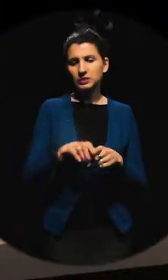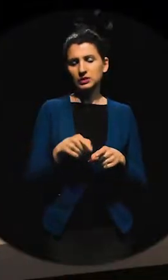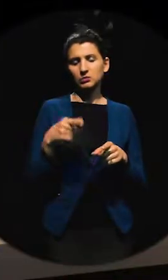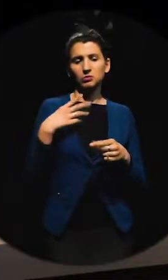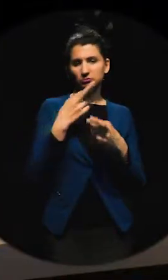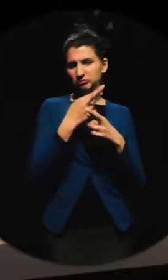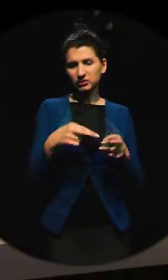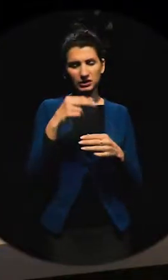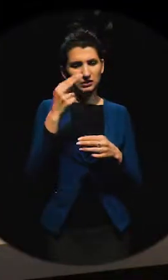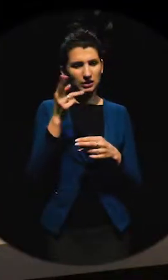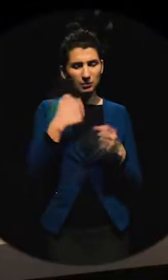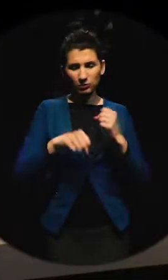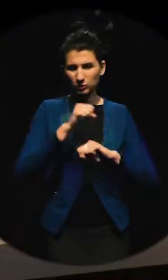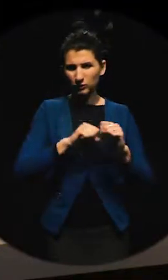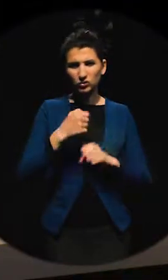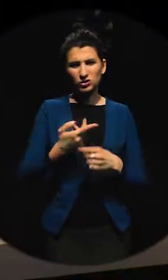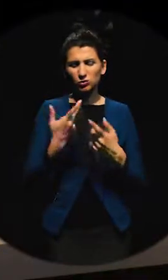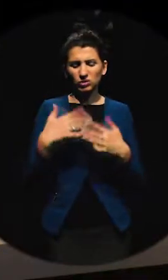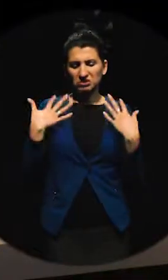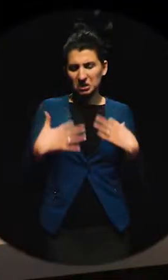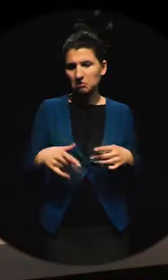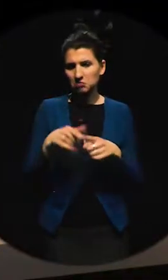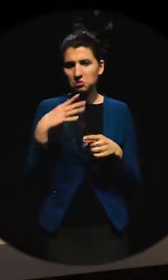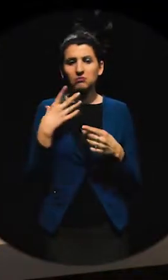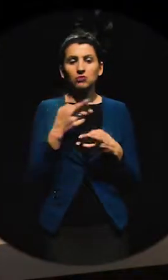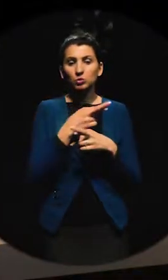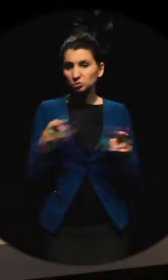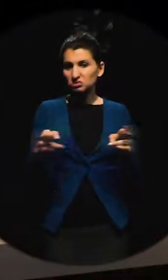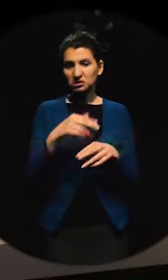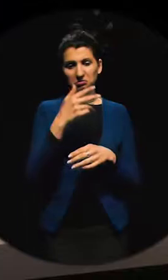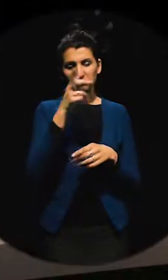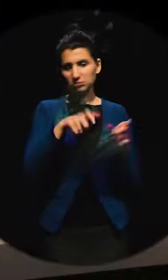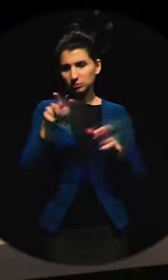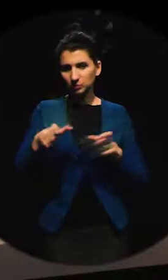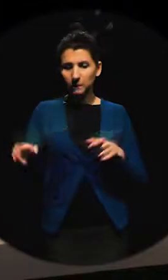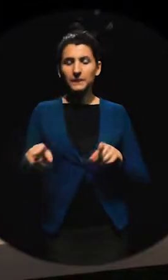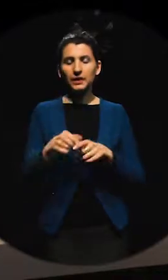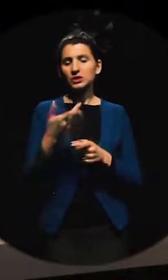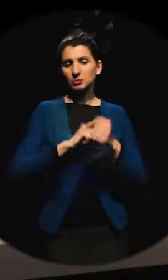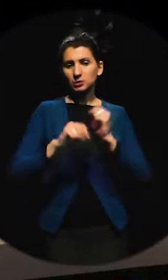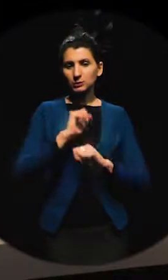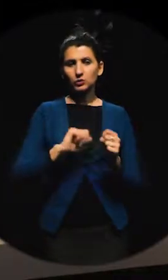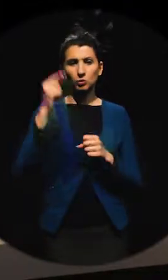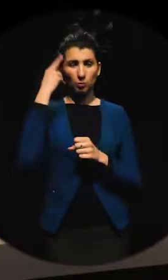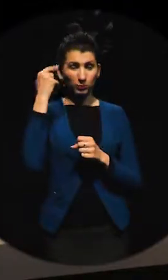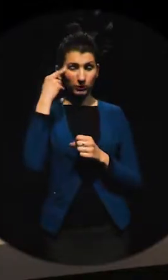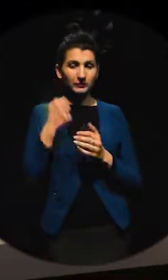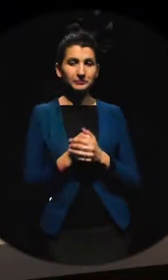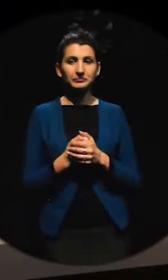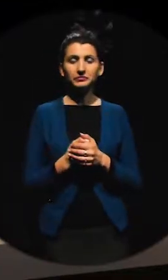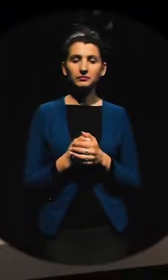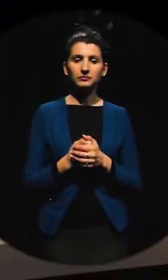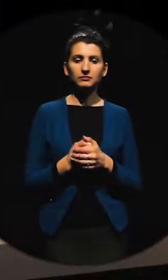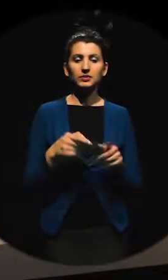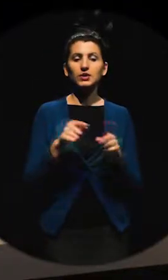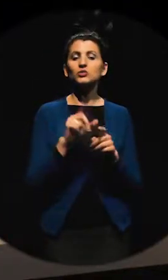rodzaju niepełnosprawnościami fizycznymi i umysłowymi. I to, co jest podkreślane, to